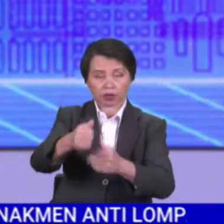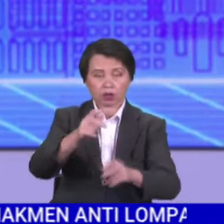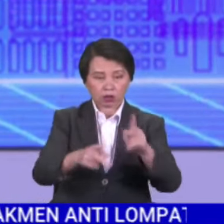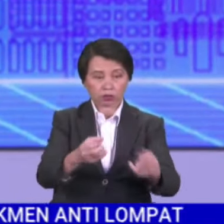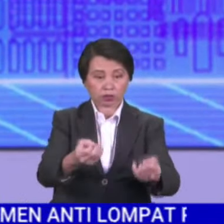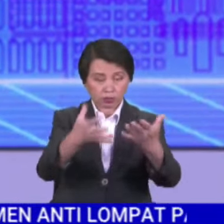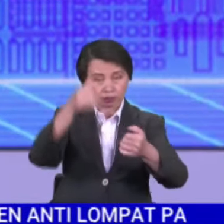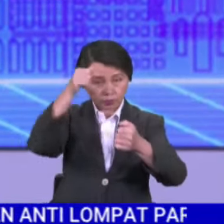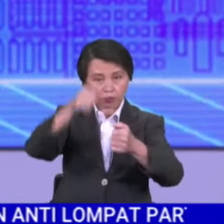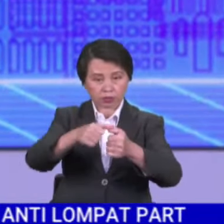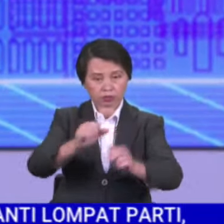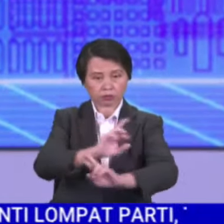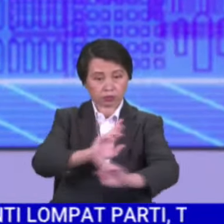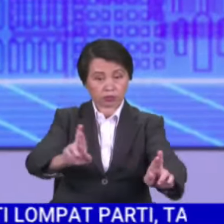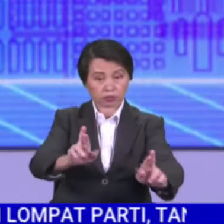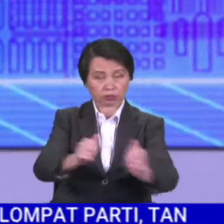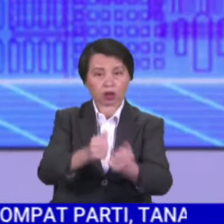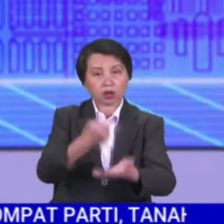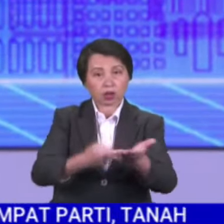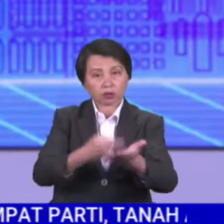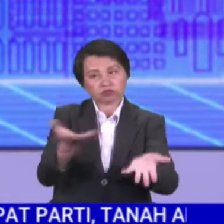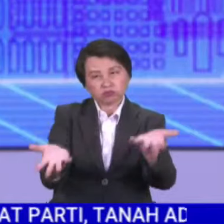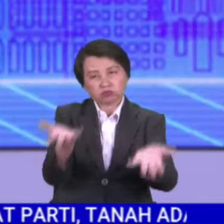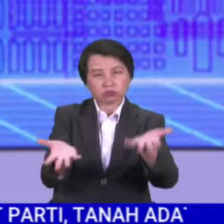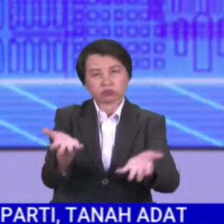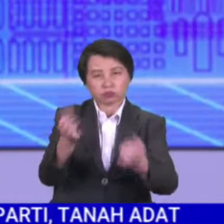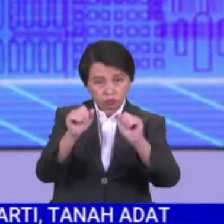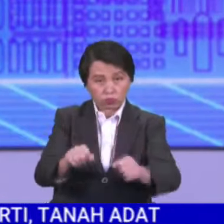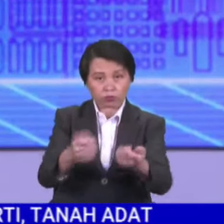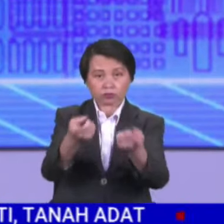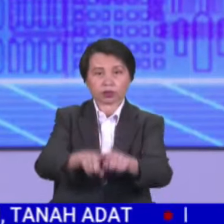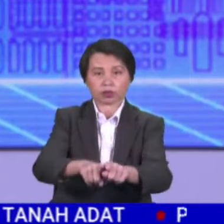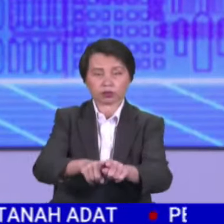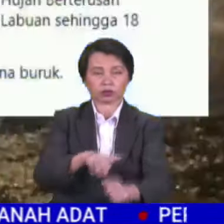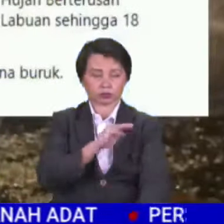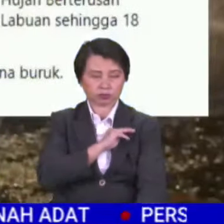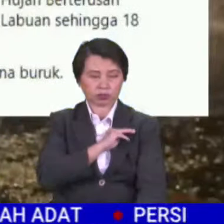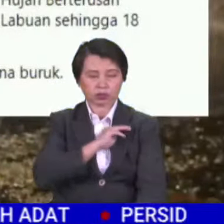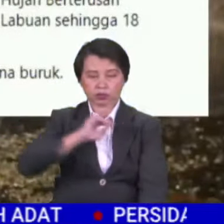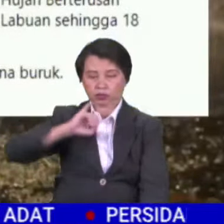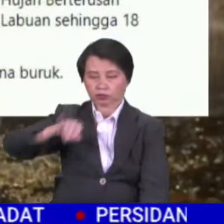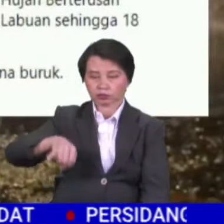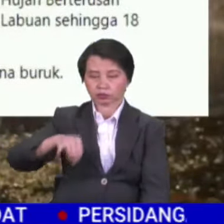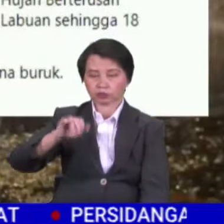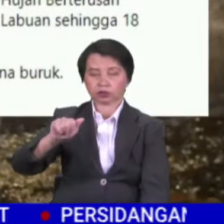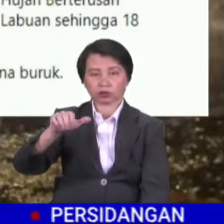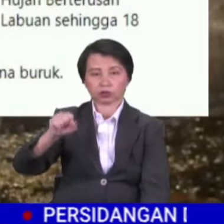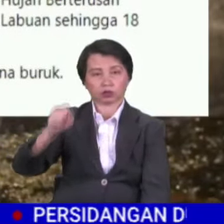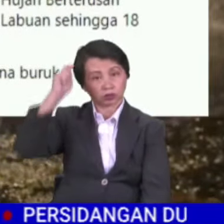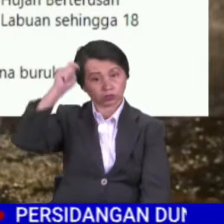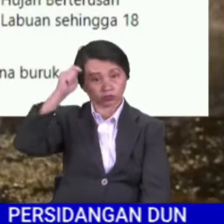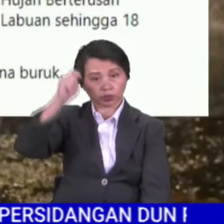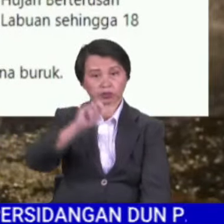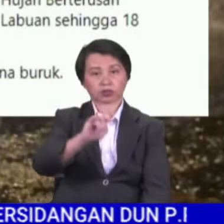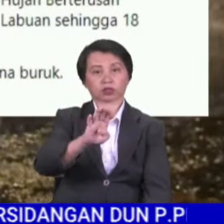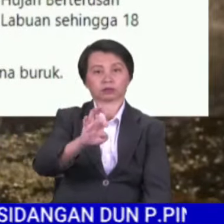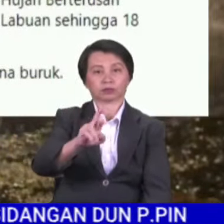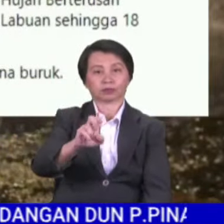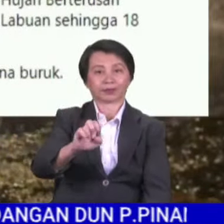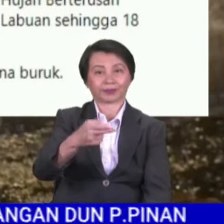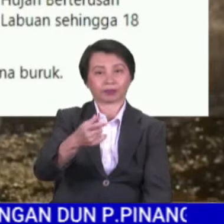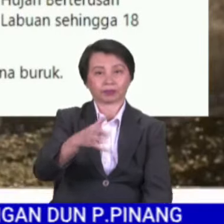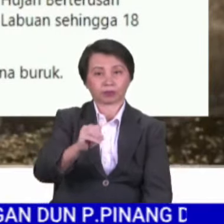ramai diingatkan bersiap sedia dengan sebarang kemungkinan yang berlaku. Menurut Menteri Alam Sekitar dan Air, Datuk Seri Tuan Ibrahim Tuan Man,